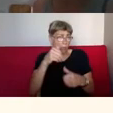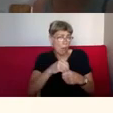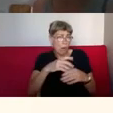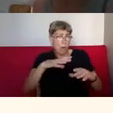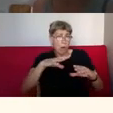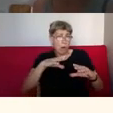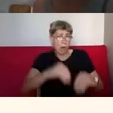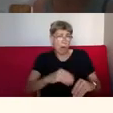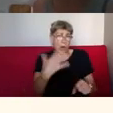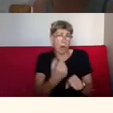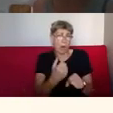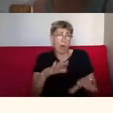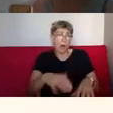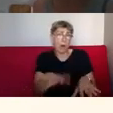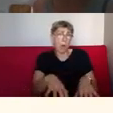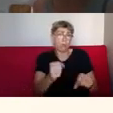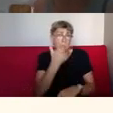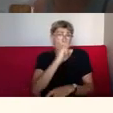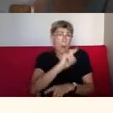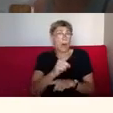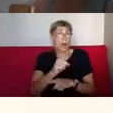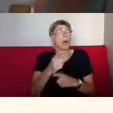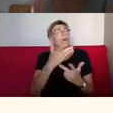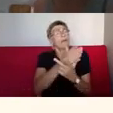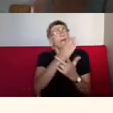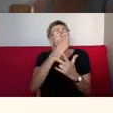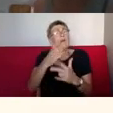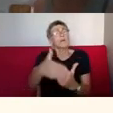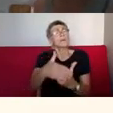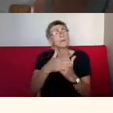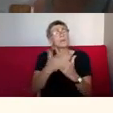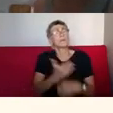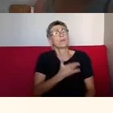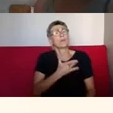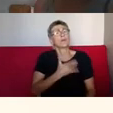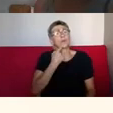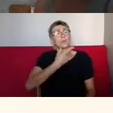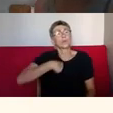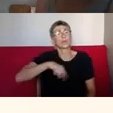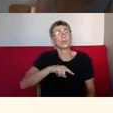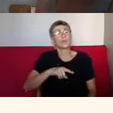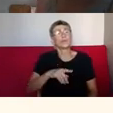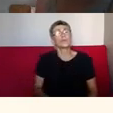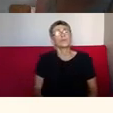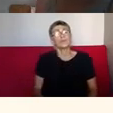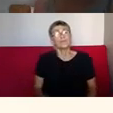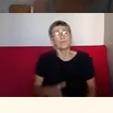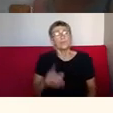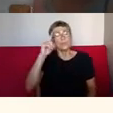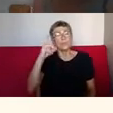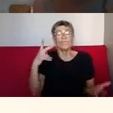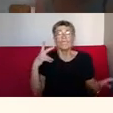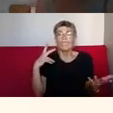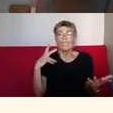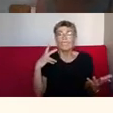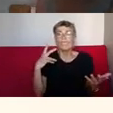Donc, c'est un soutien qui a été intéressant pour nous, parce que, je vais y revenir dans nos difficultés, il y a une lassitude